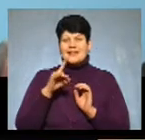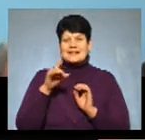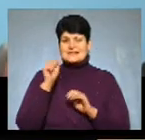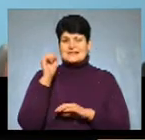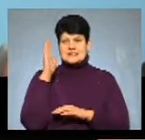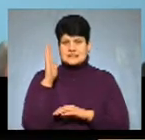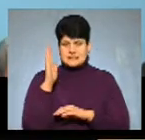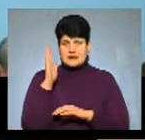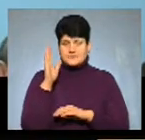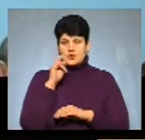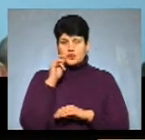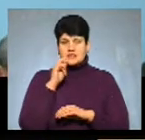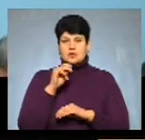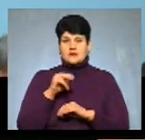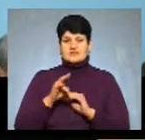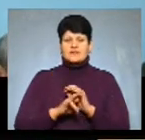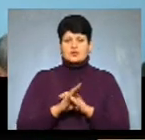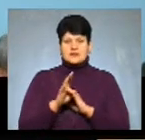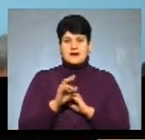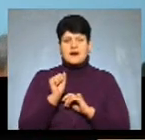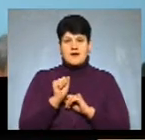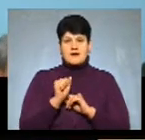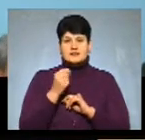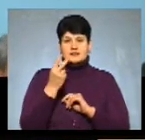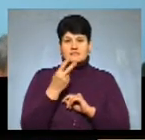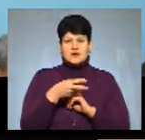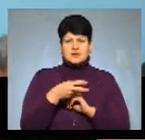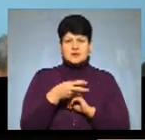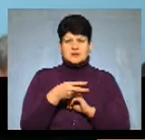за Українську Православну церкву, а